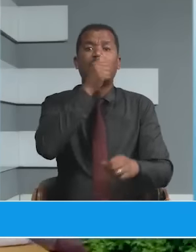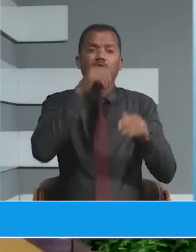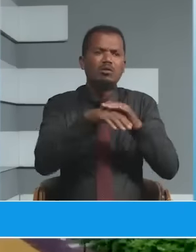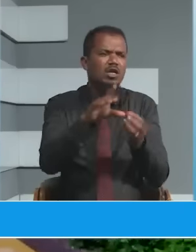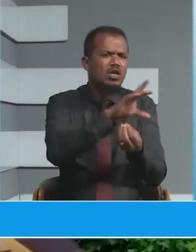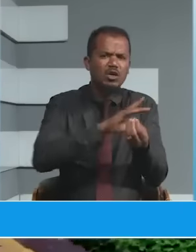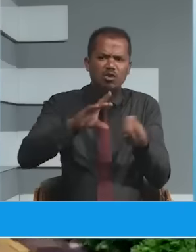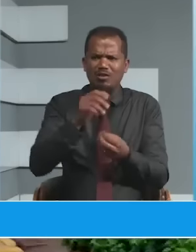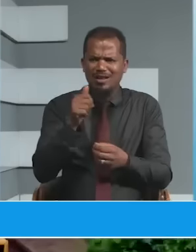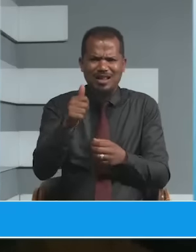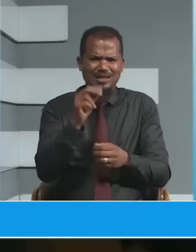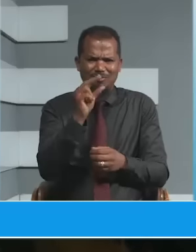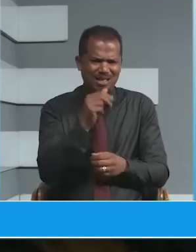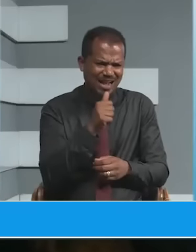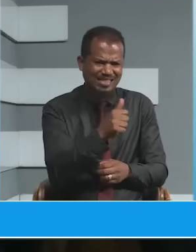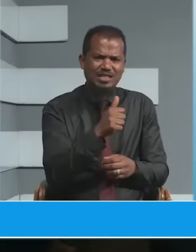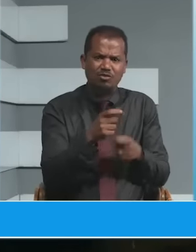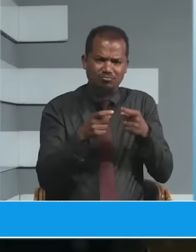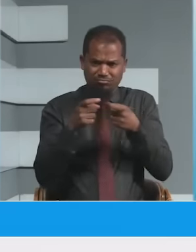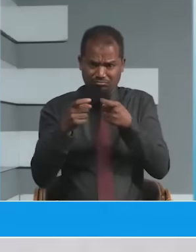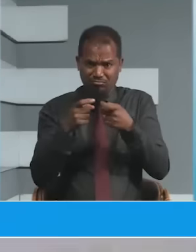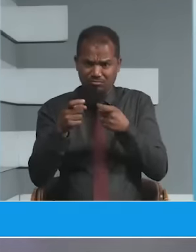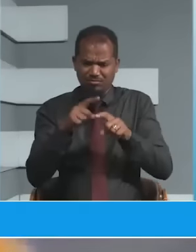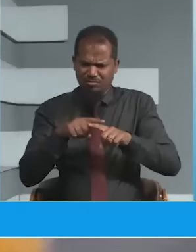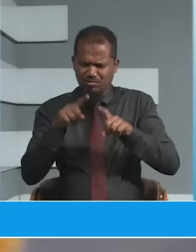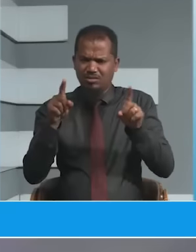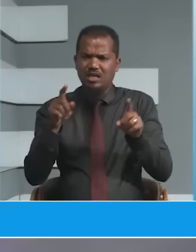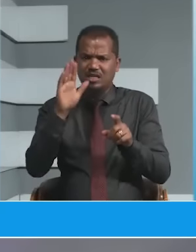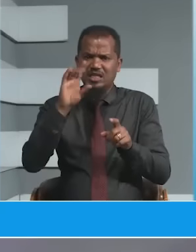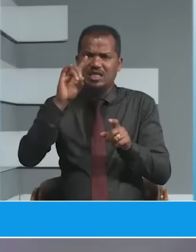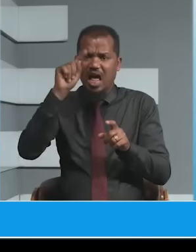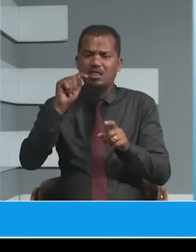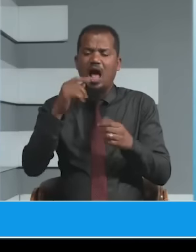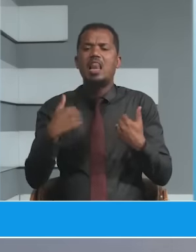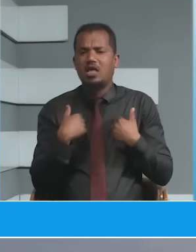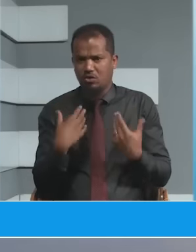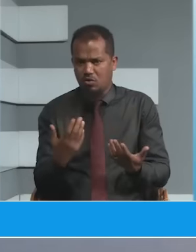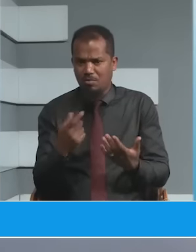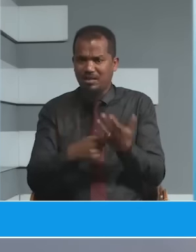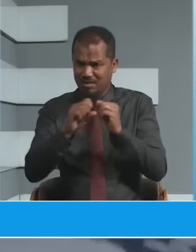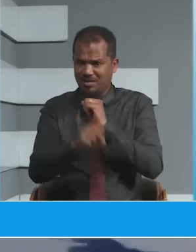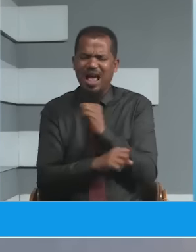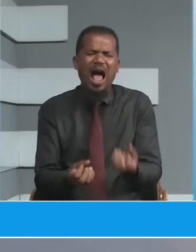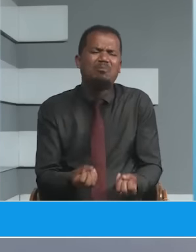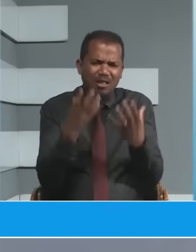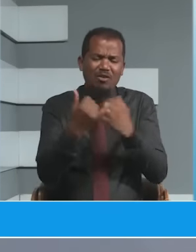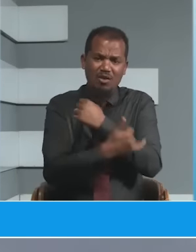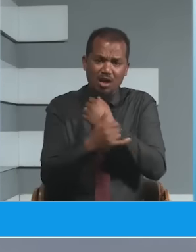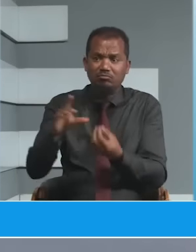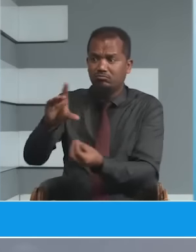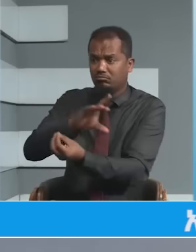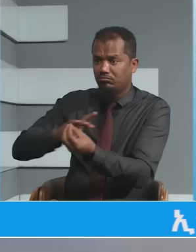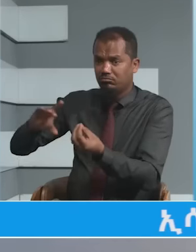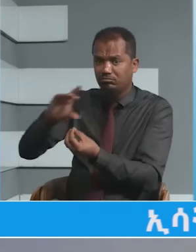በኢትዮጵያ ውስጥ ክልሎች ራሳቸውን በራሳቸው የሚያስተዳድሩበት የተለየ ግዛትና ወሰን አላቸው። በዚህ መሰረት አብዛኞቹ